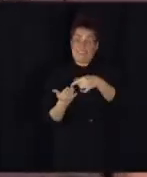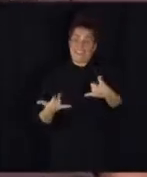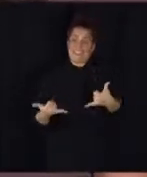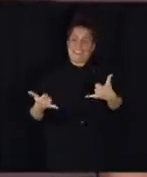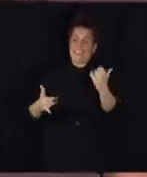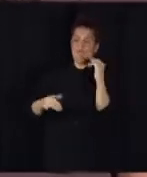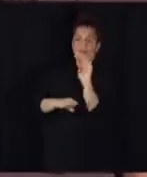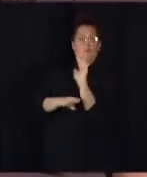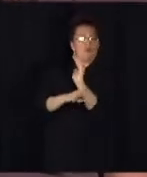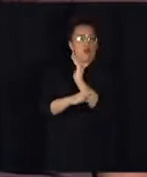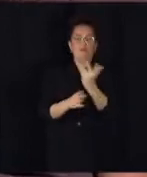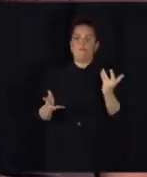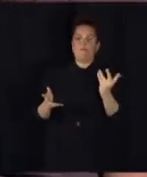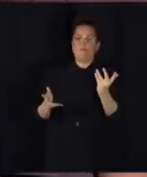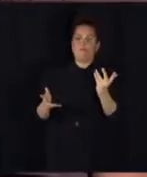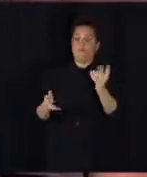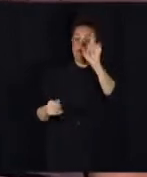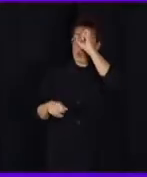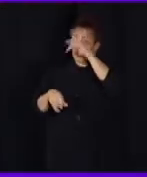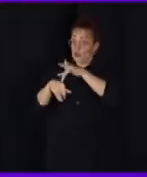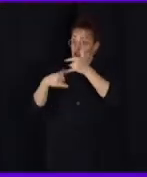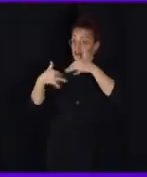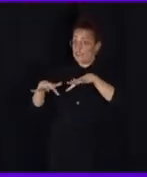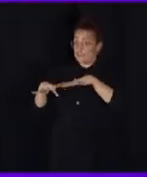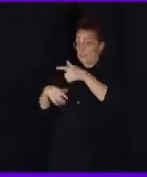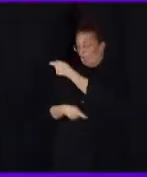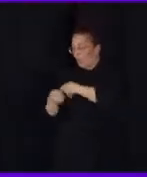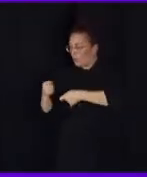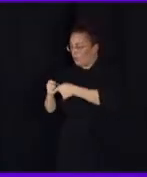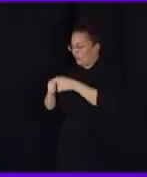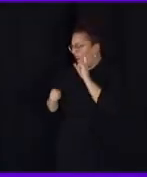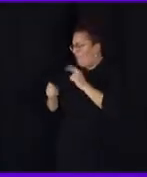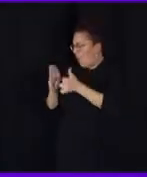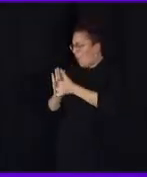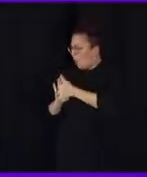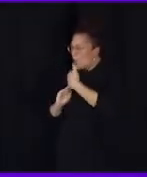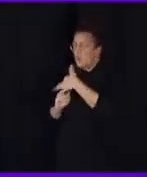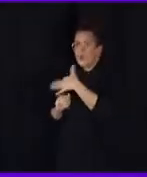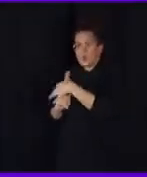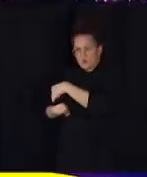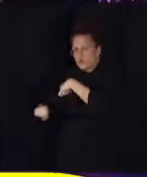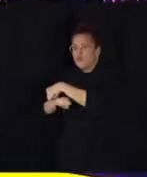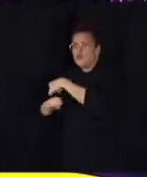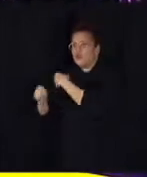vision de vos actions sur le rôle actif des femmes dans l'économie. Merci à vous.